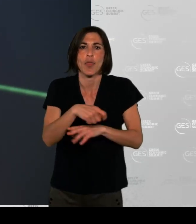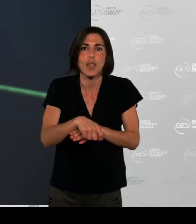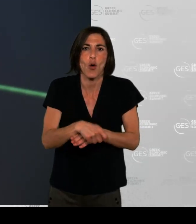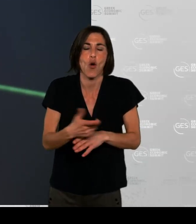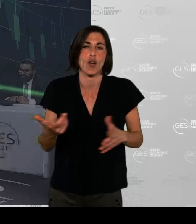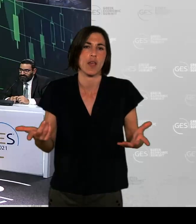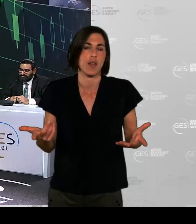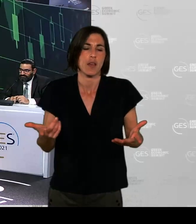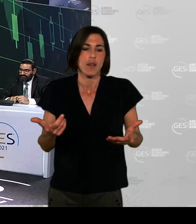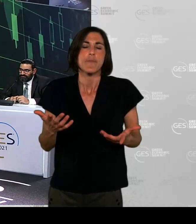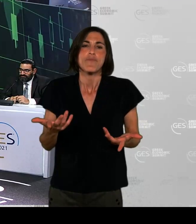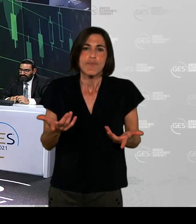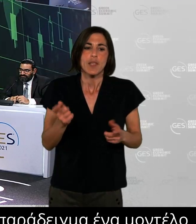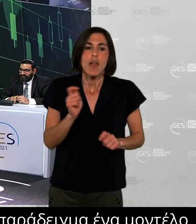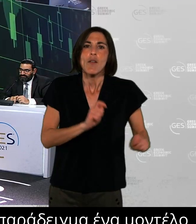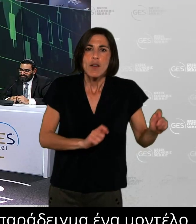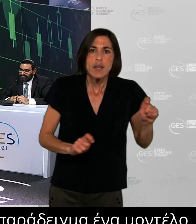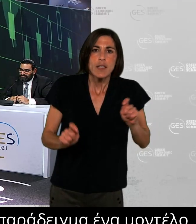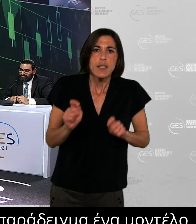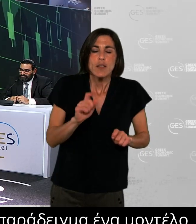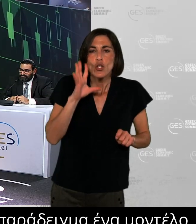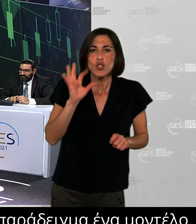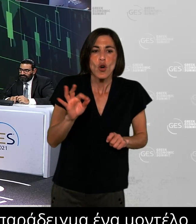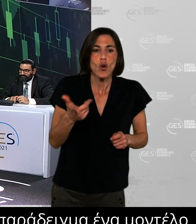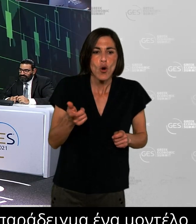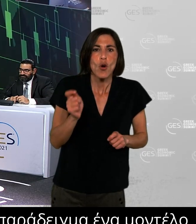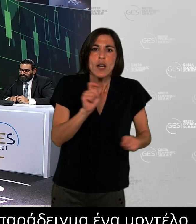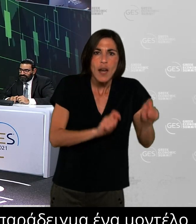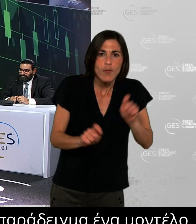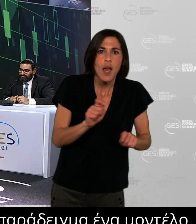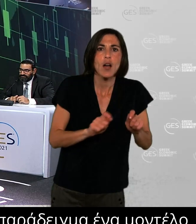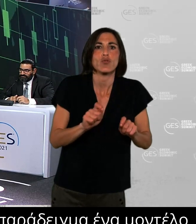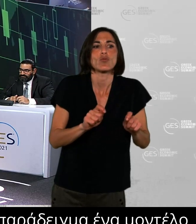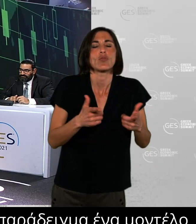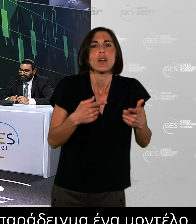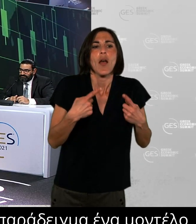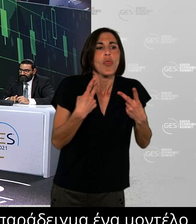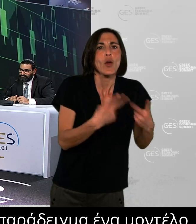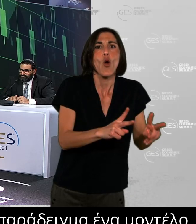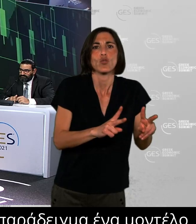μοντέλο πρόβλεψης, ένα predictive model, αναλύοντας τα δεδομένα τους ή ακόμα κάνοντας και